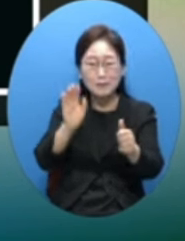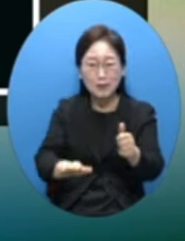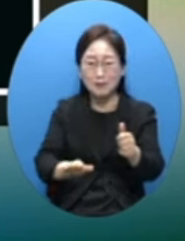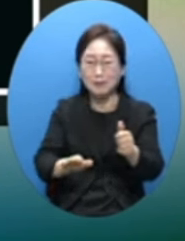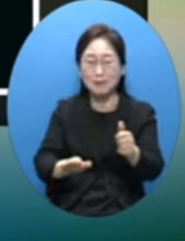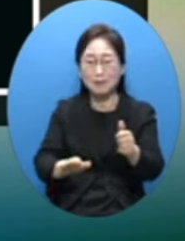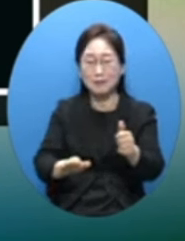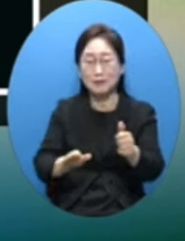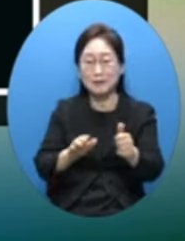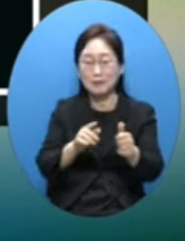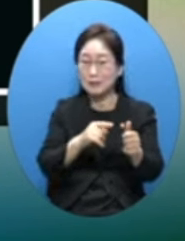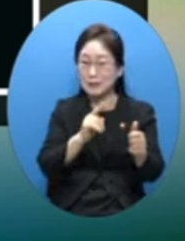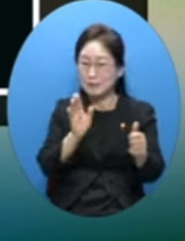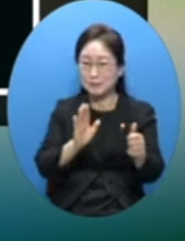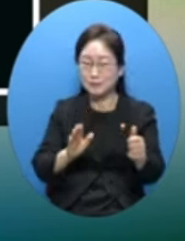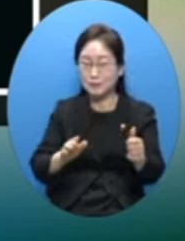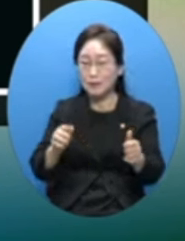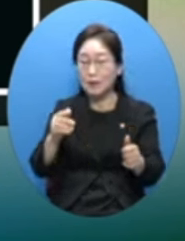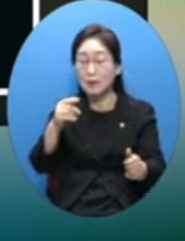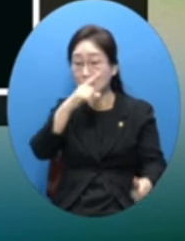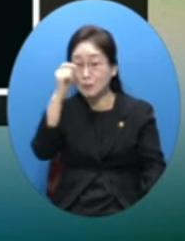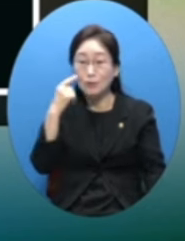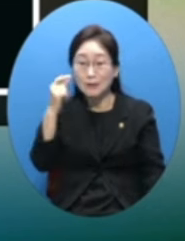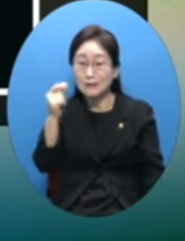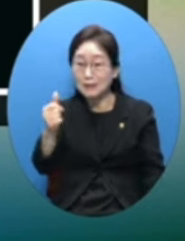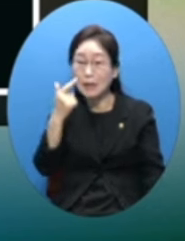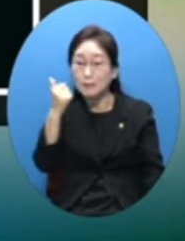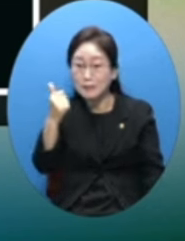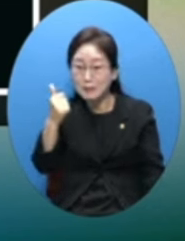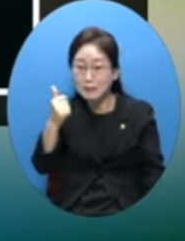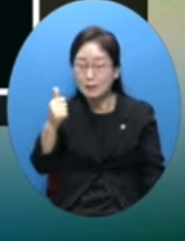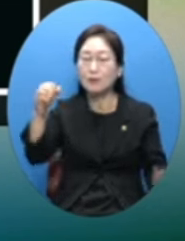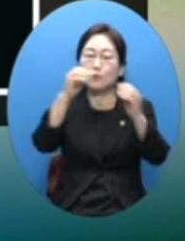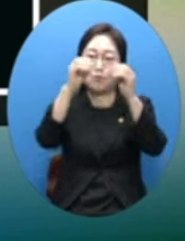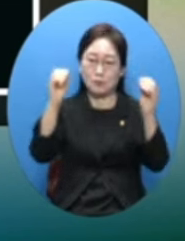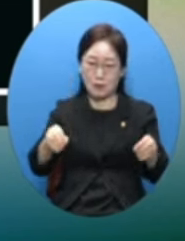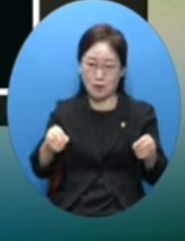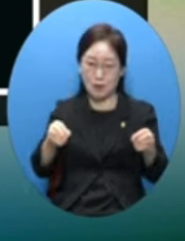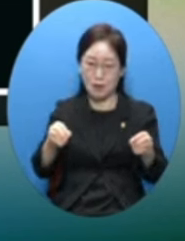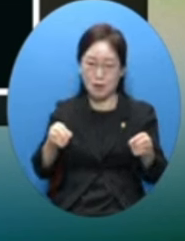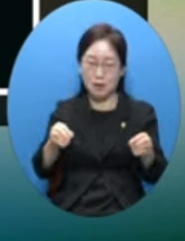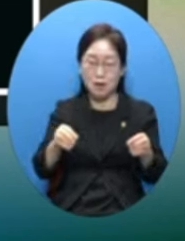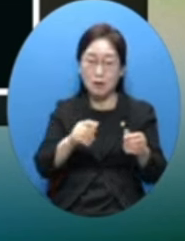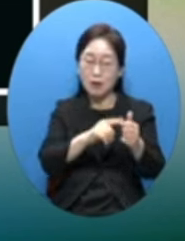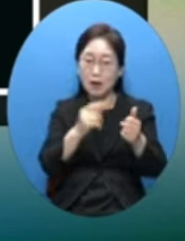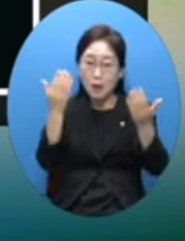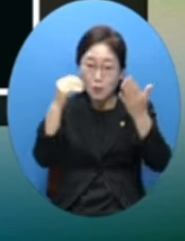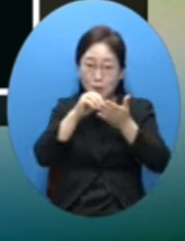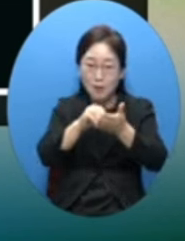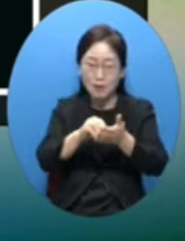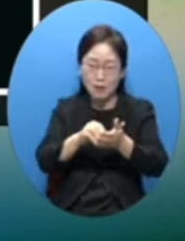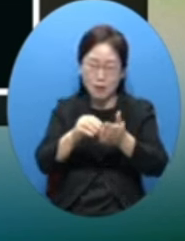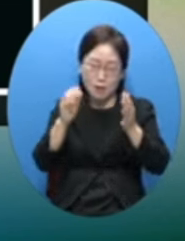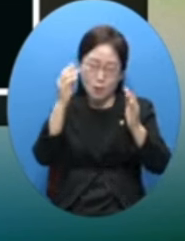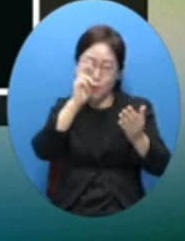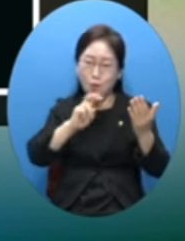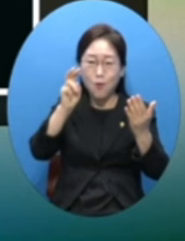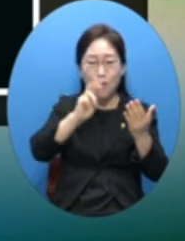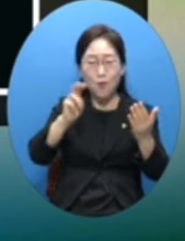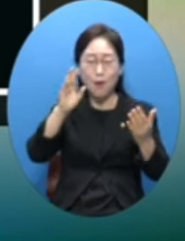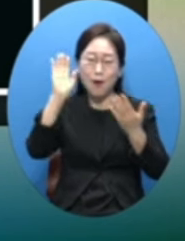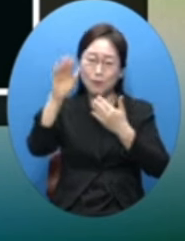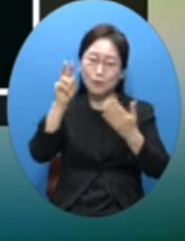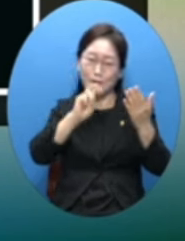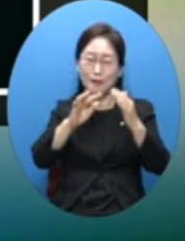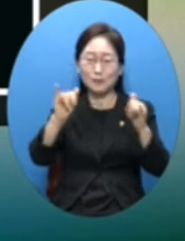아버님하고 경복 중고등학교 동창이신데 늘 학교에서 노래만 불렀답니다. 그래서 난 앞으로 가수가 될